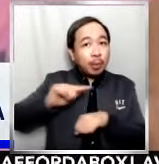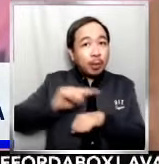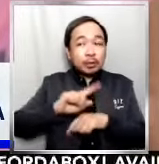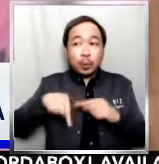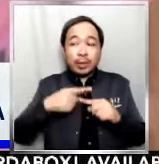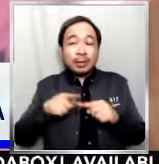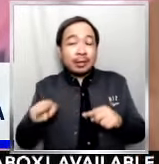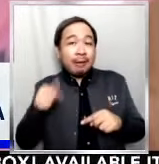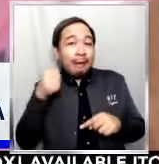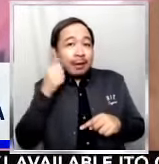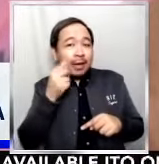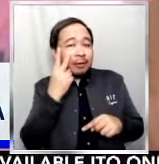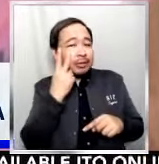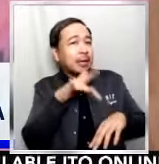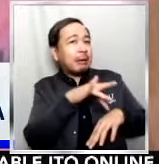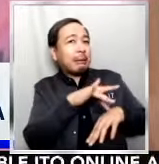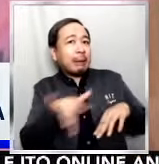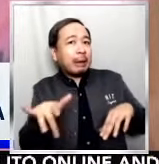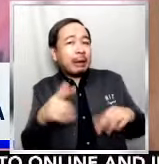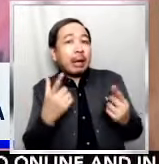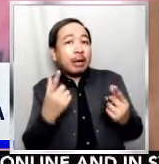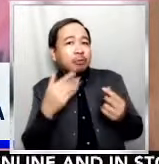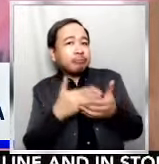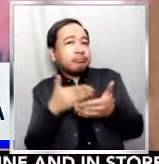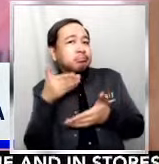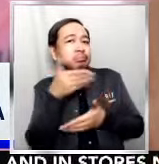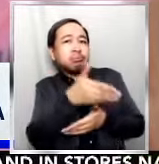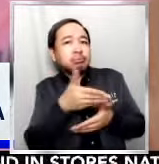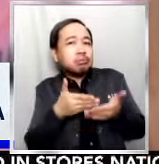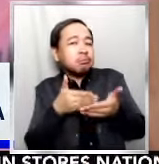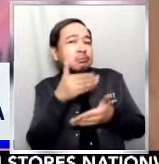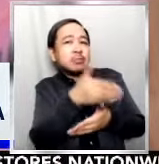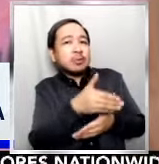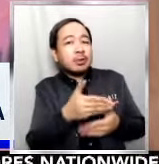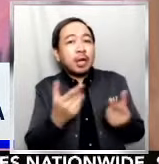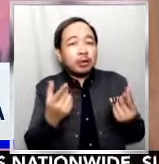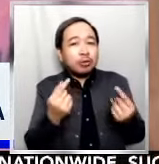yung loob niya, parang binabalik-balikan yung tinitirahan niya. Buhat-buhat yung mga damit.